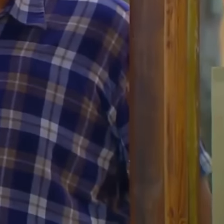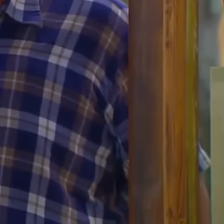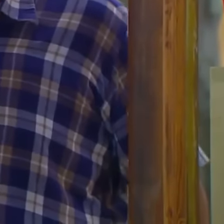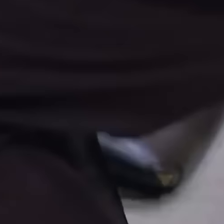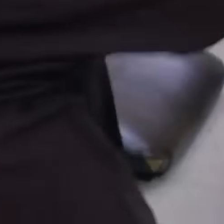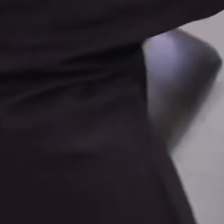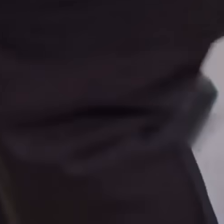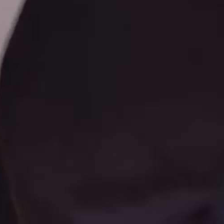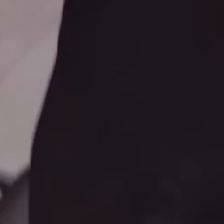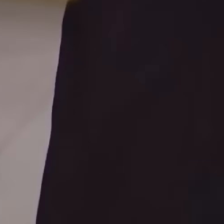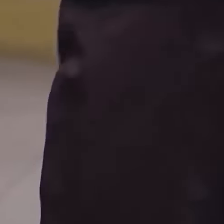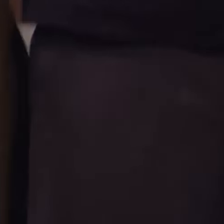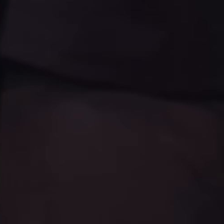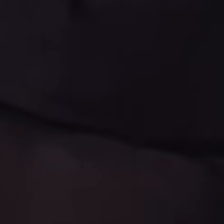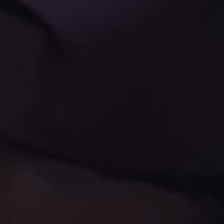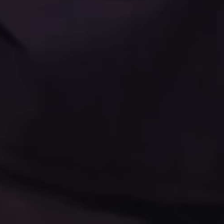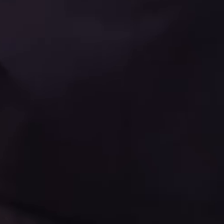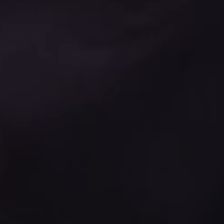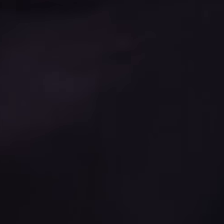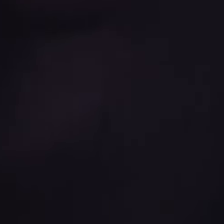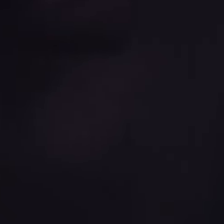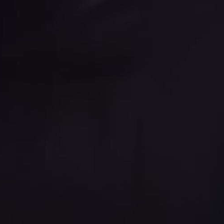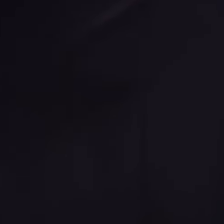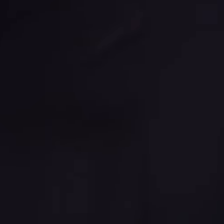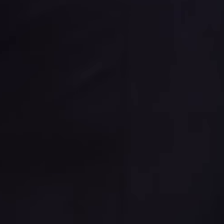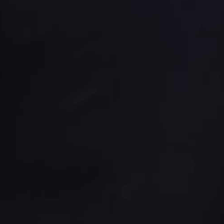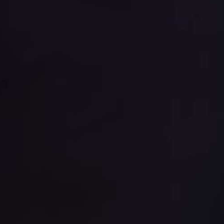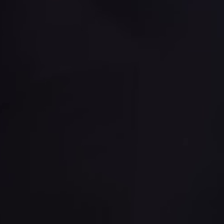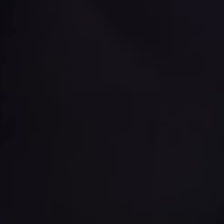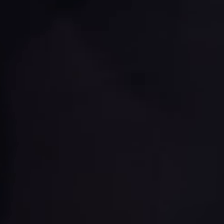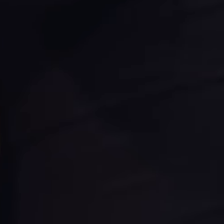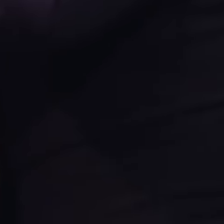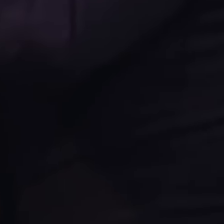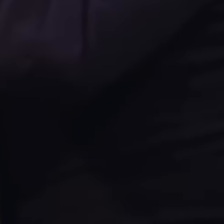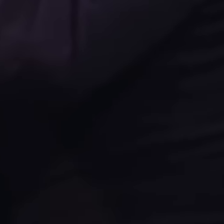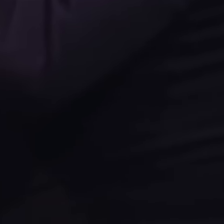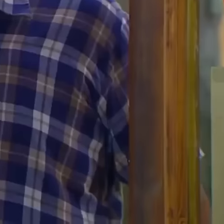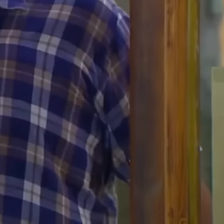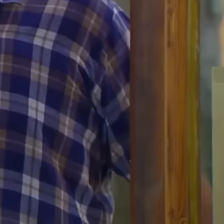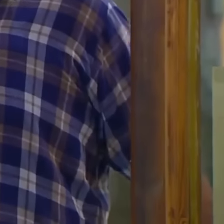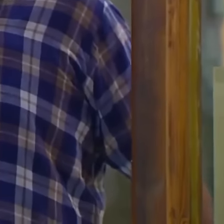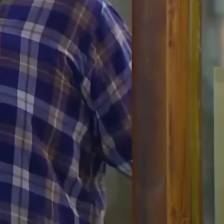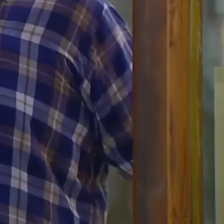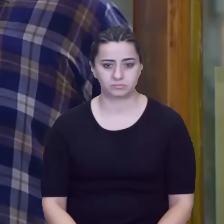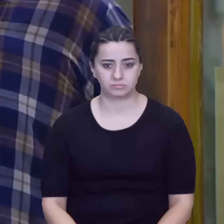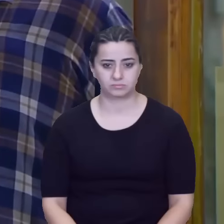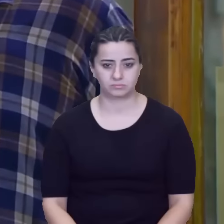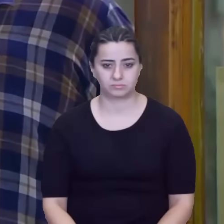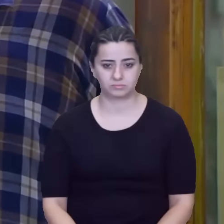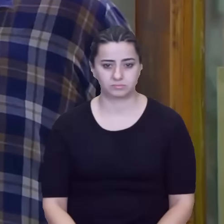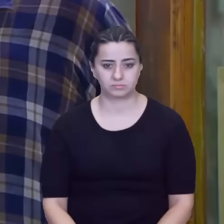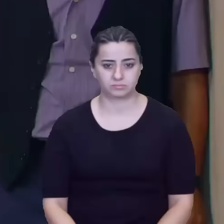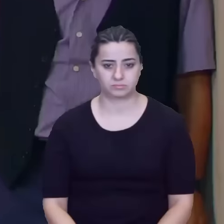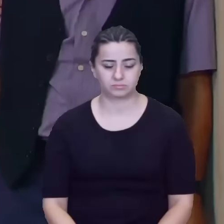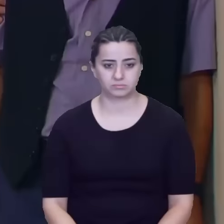Suat ürkmüş. Eli Fehmi'nin omzunda. Adam dinç bir şekilde kalktı. Altında serili pardösüsünü alıp giyiyor. Yüzü